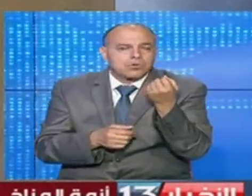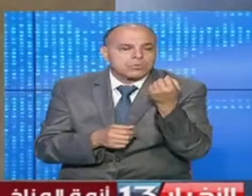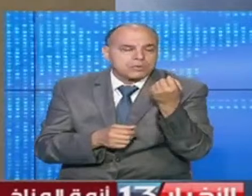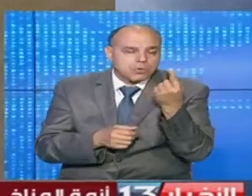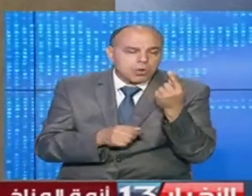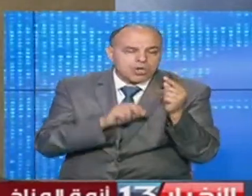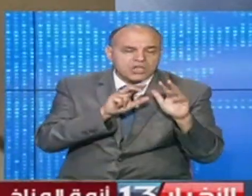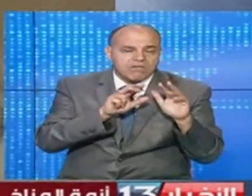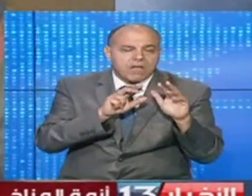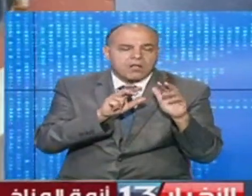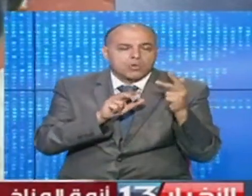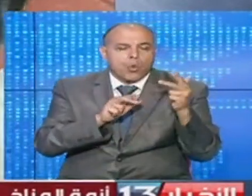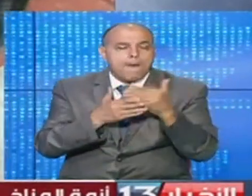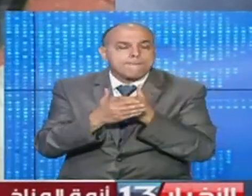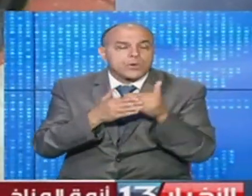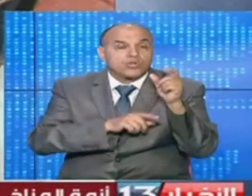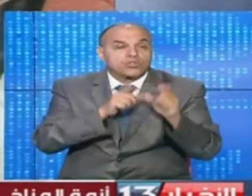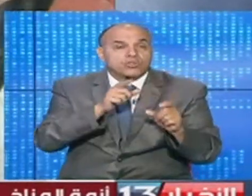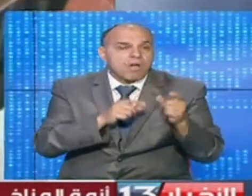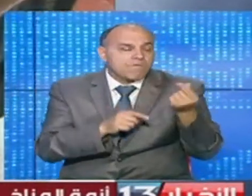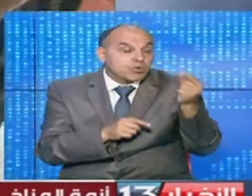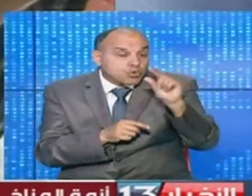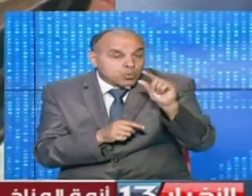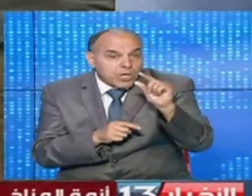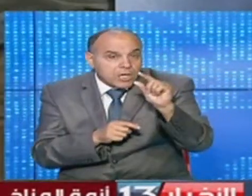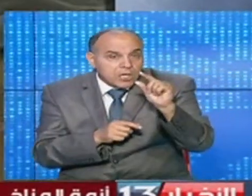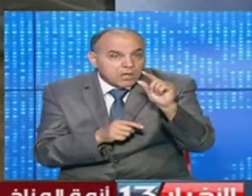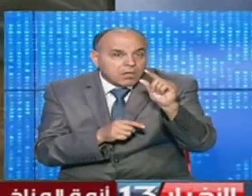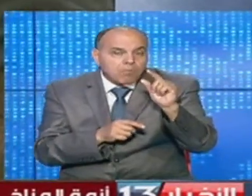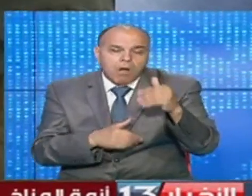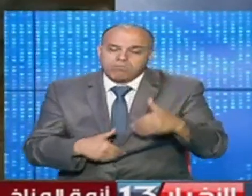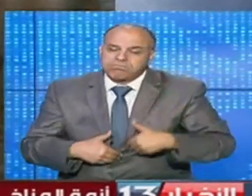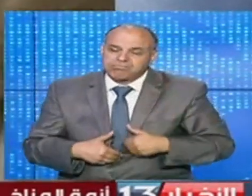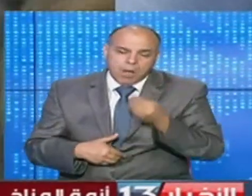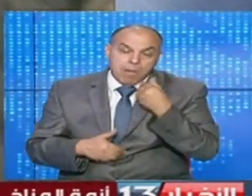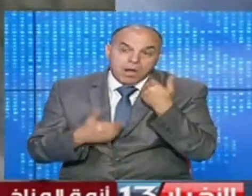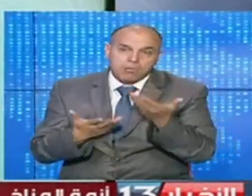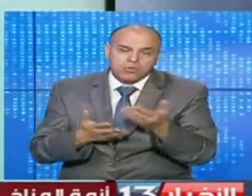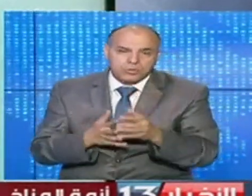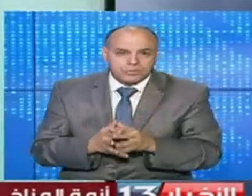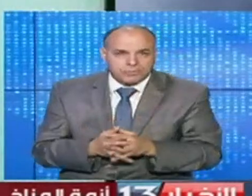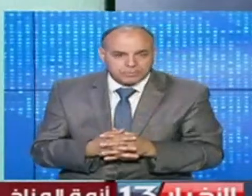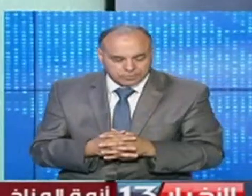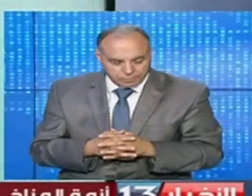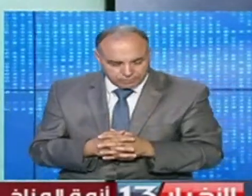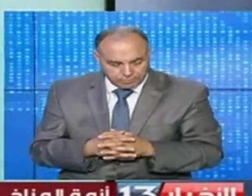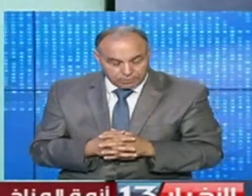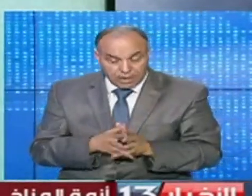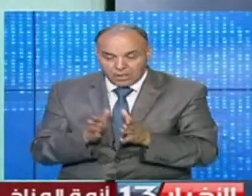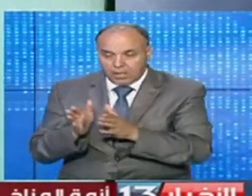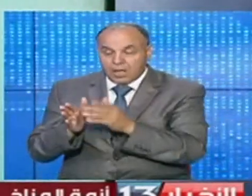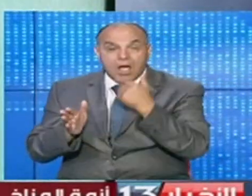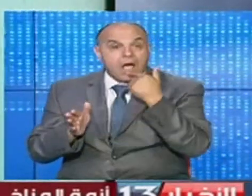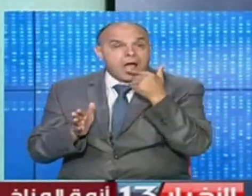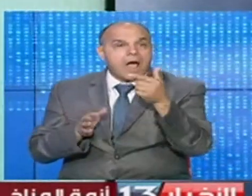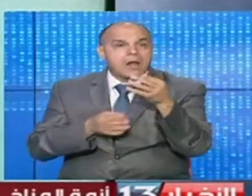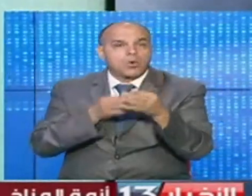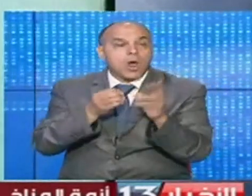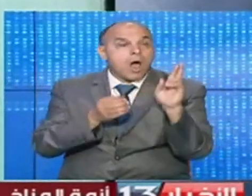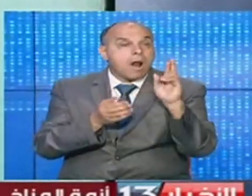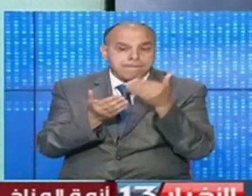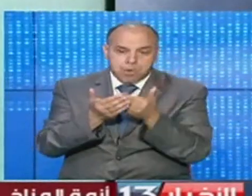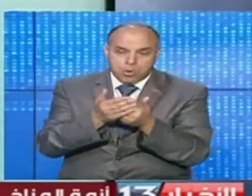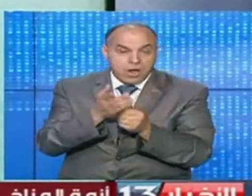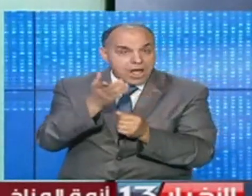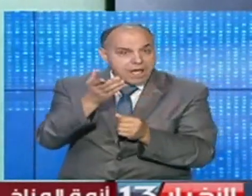مليون شخص اضافي من ذوي الدخل المحدود الى حافه المجاعه المزمنه ومن جهه اخرى حدد التقرير